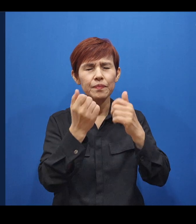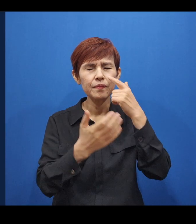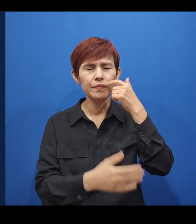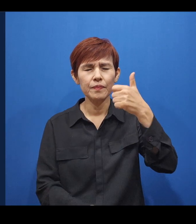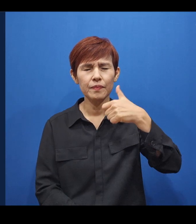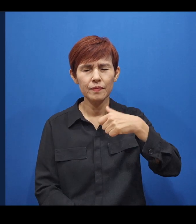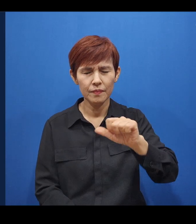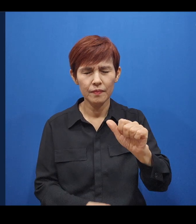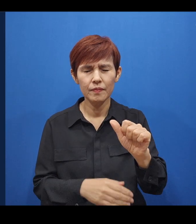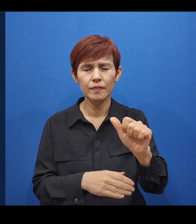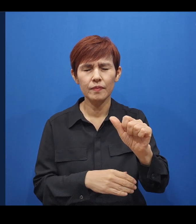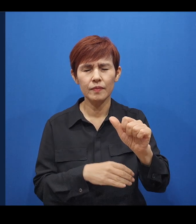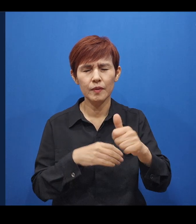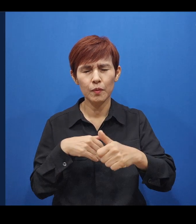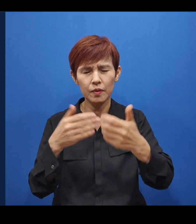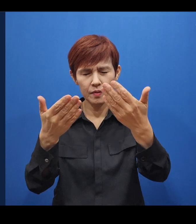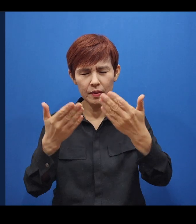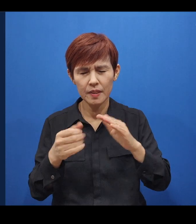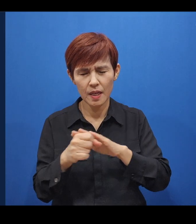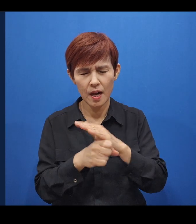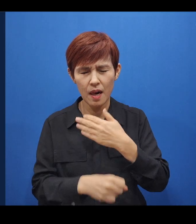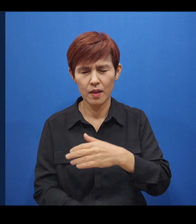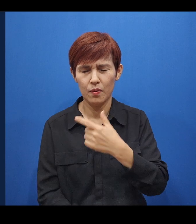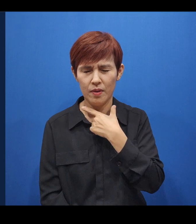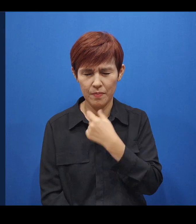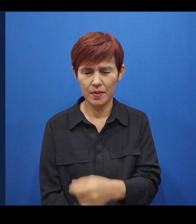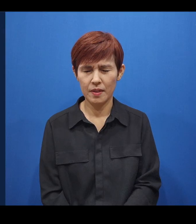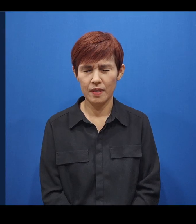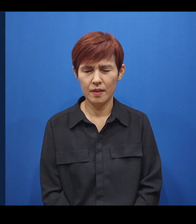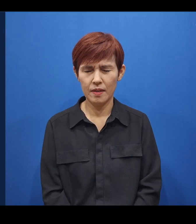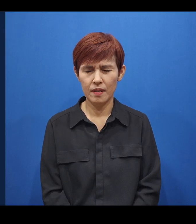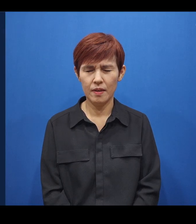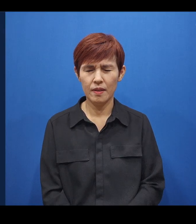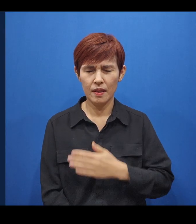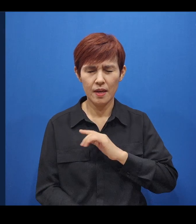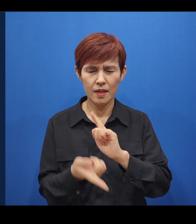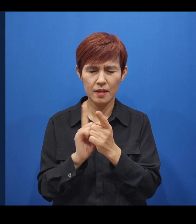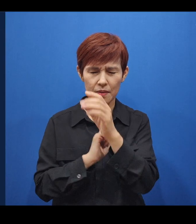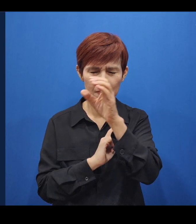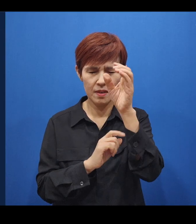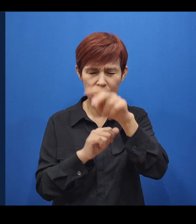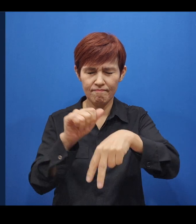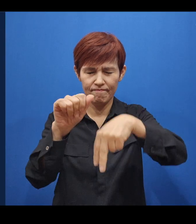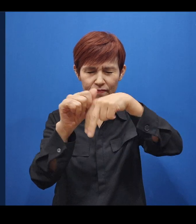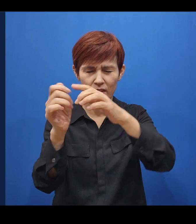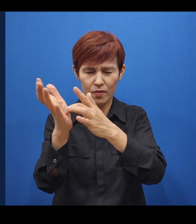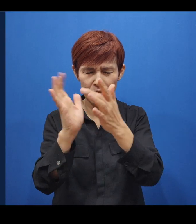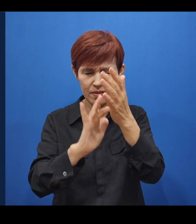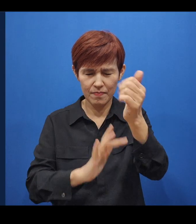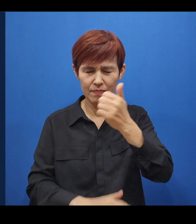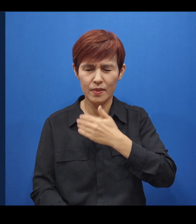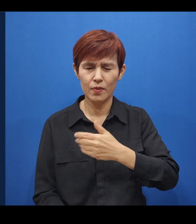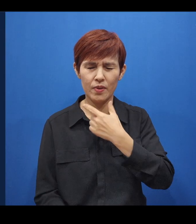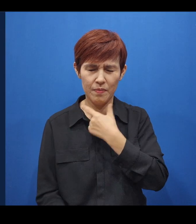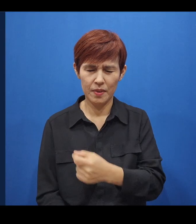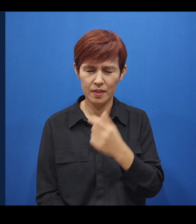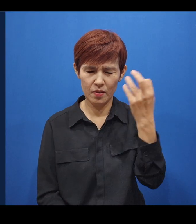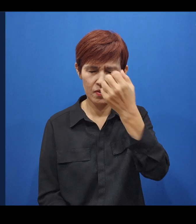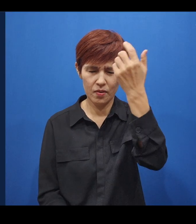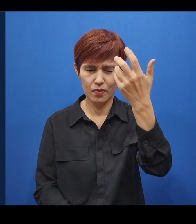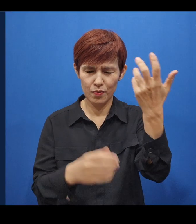못 박혀 죽으신 예수님의 그 사랑을 내가 알기를 원합니다. 성령이 내게 충만하게